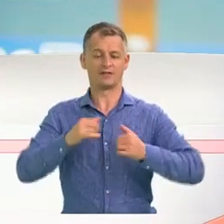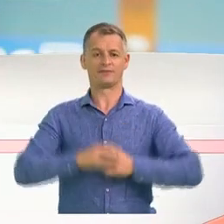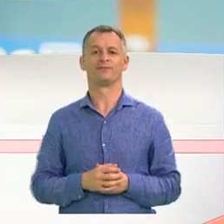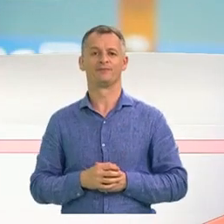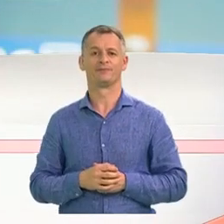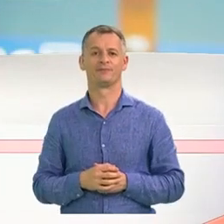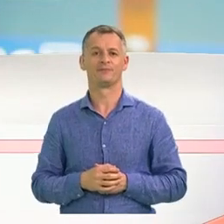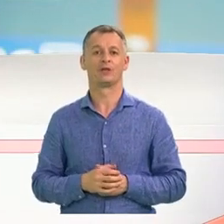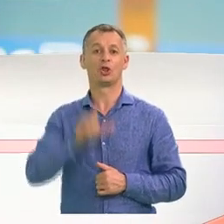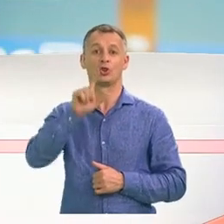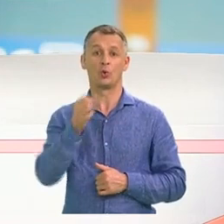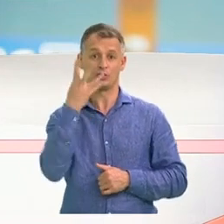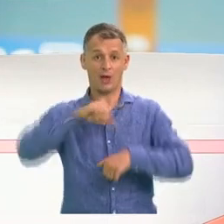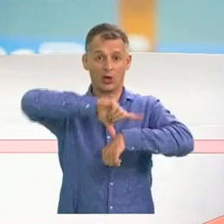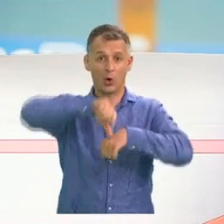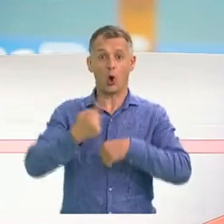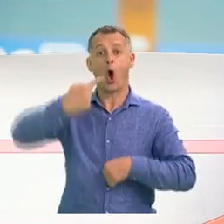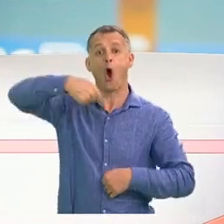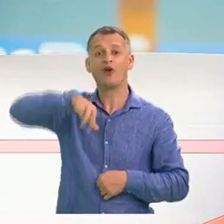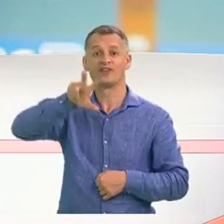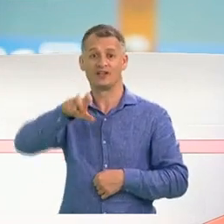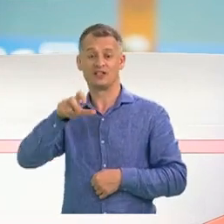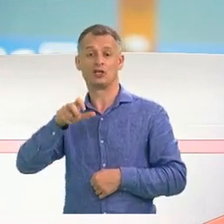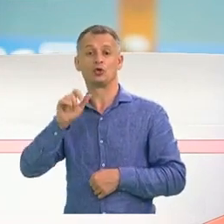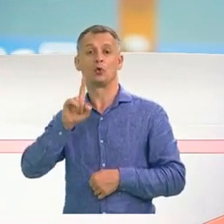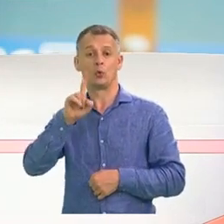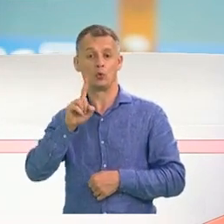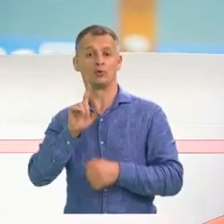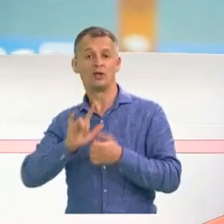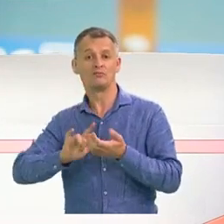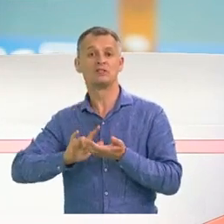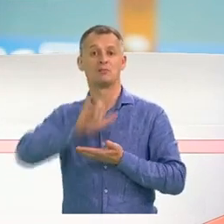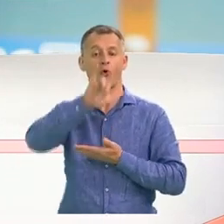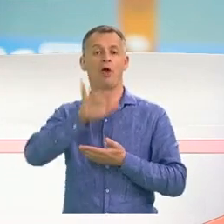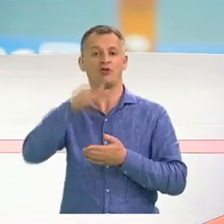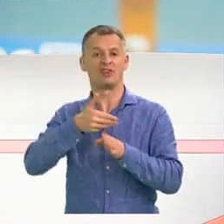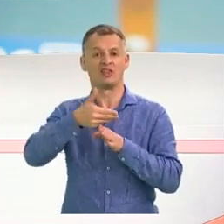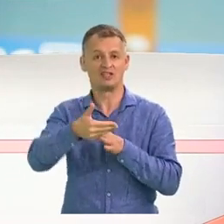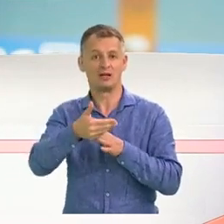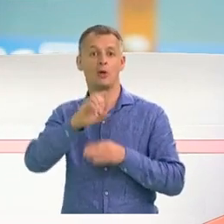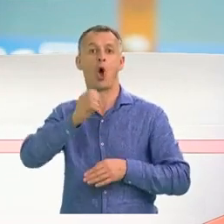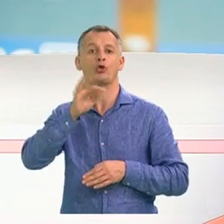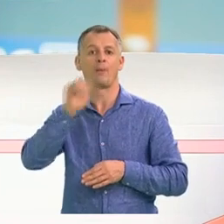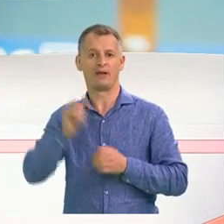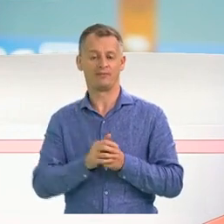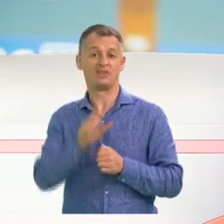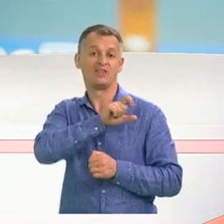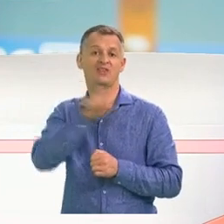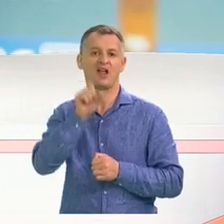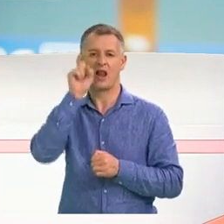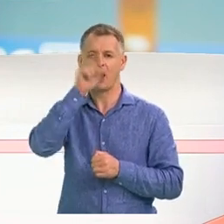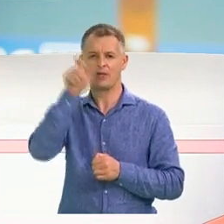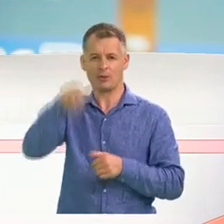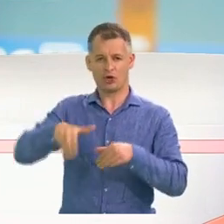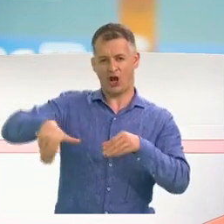În doar 24 de ore, 131 de zboruri au avut întârzieri pe aeroportul Otopen. De vină, ca peste tot în Europa, este lipsa de